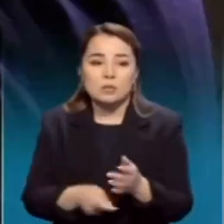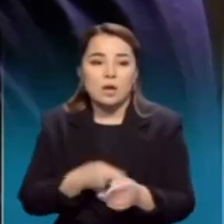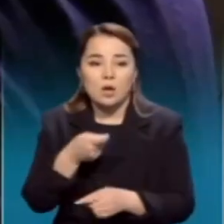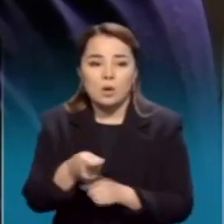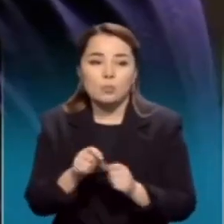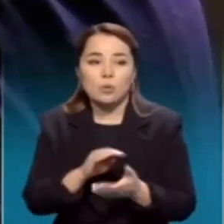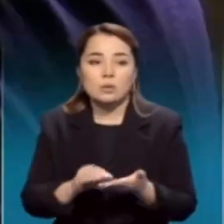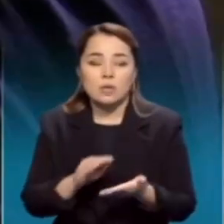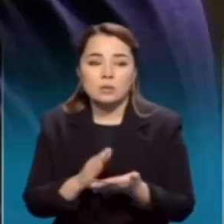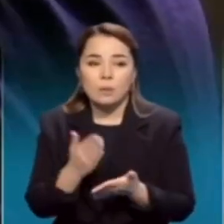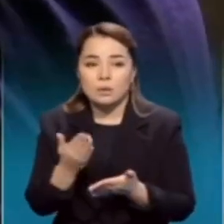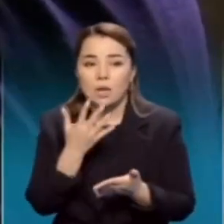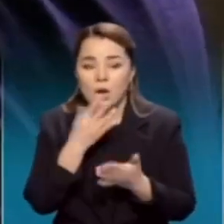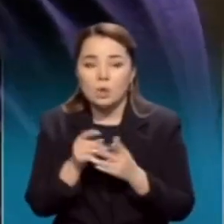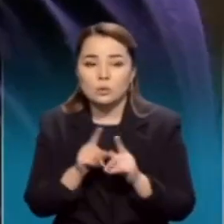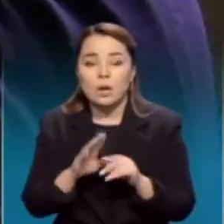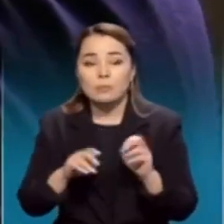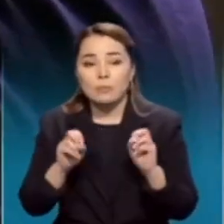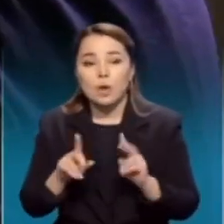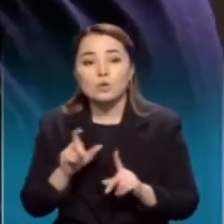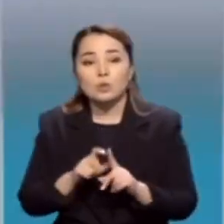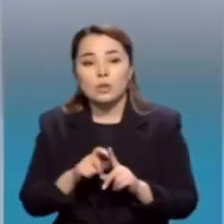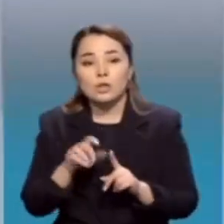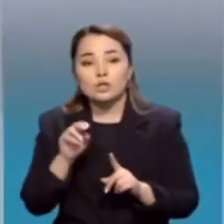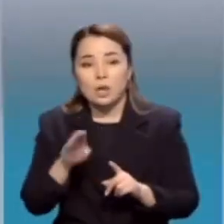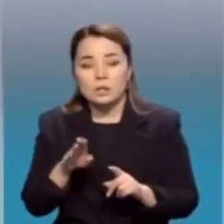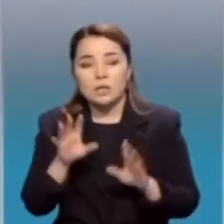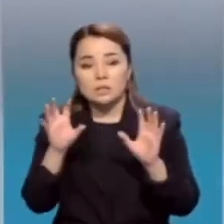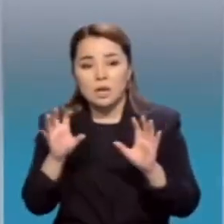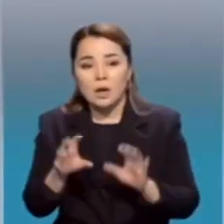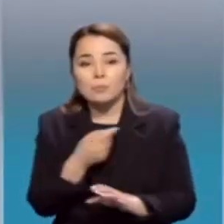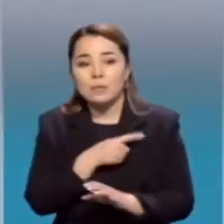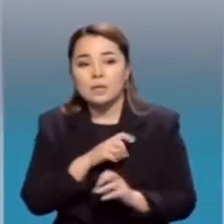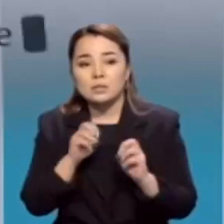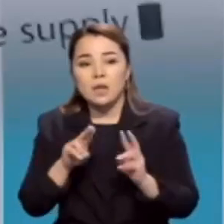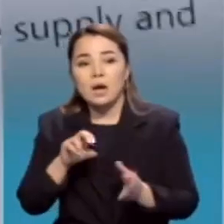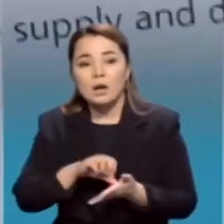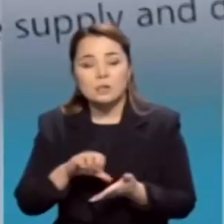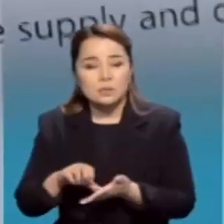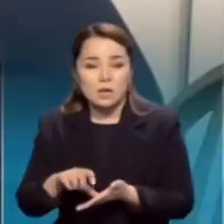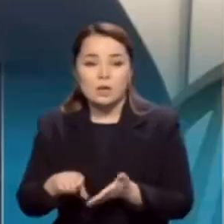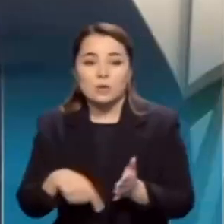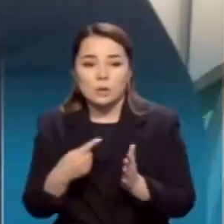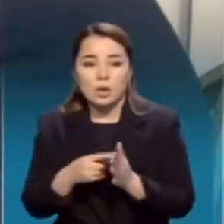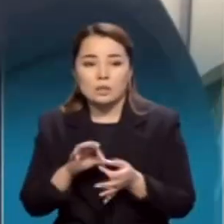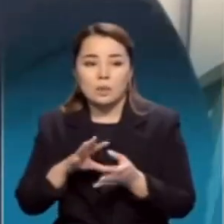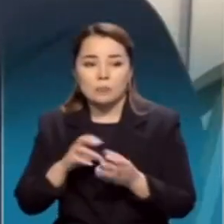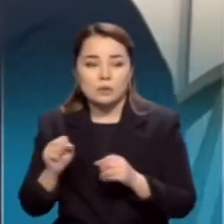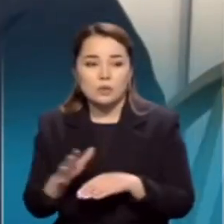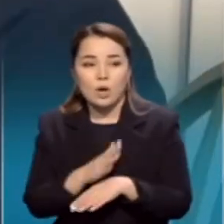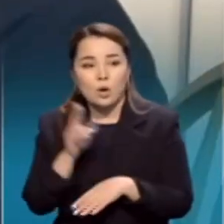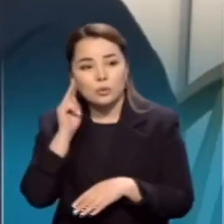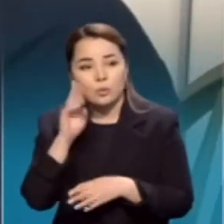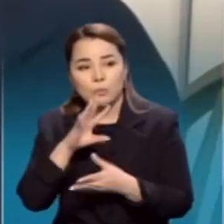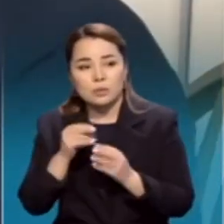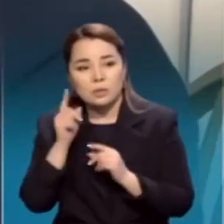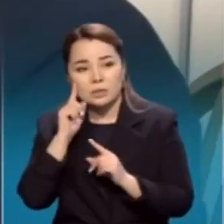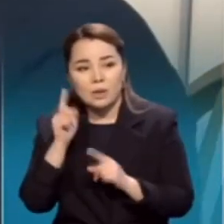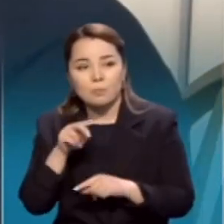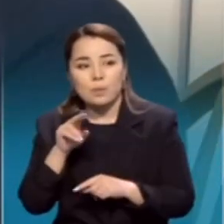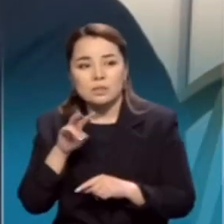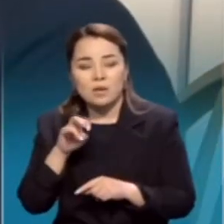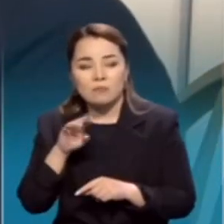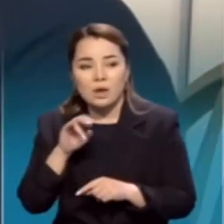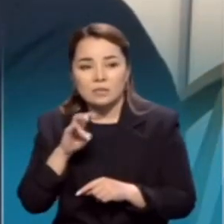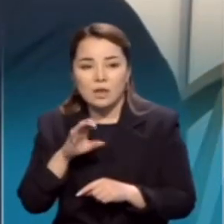жаза алады. Бұл орайда мамандардың сөзінше, чат заң мен медицина қатысты емтихандарды оңай еңсерген. Ал Пенсильвания